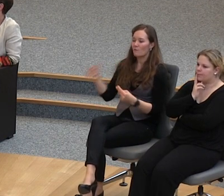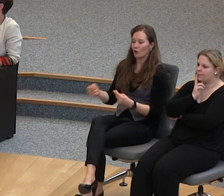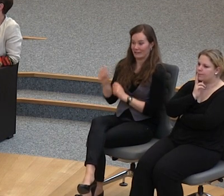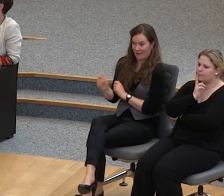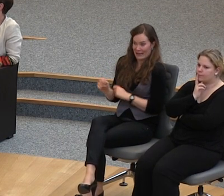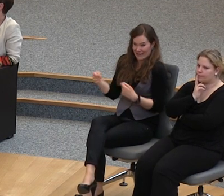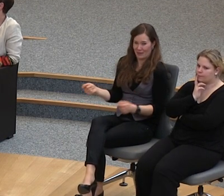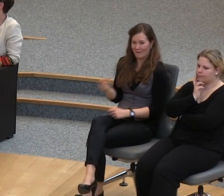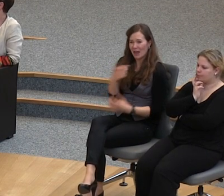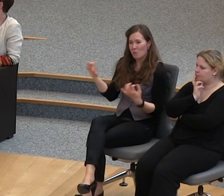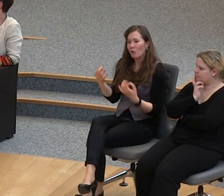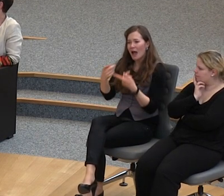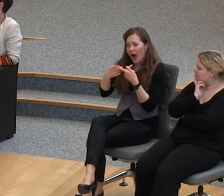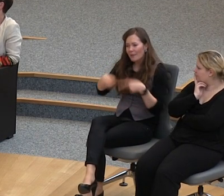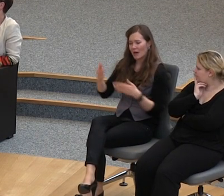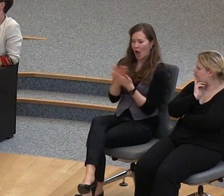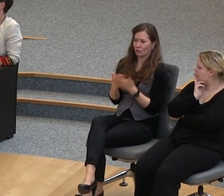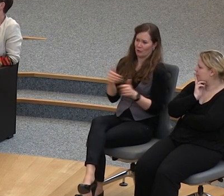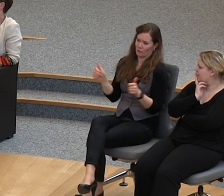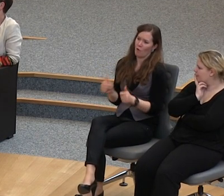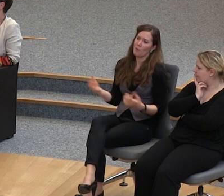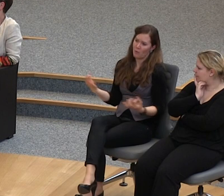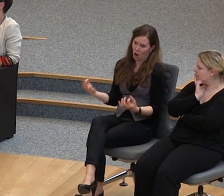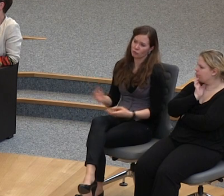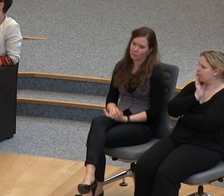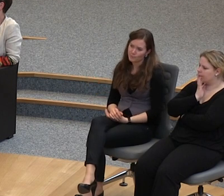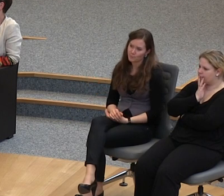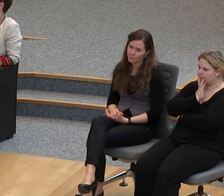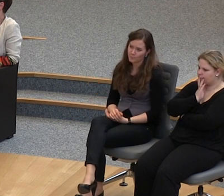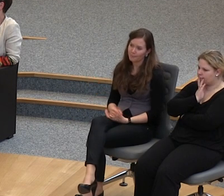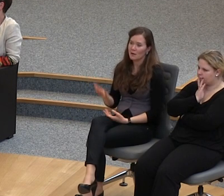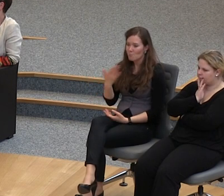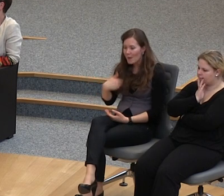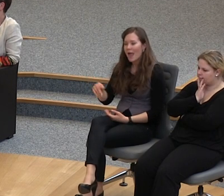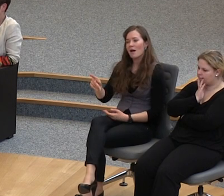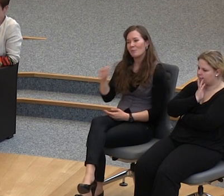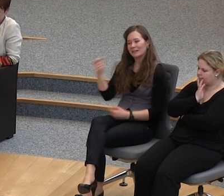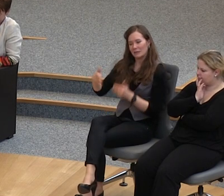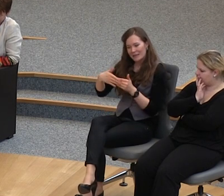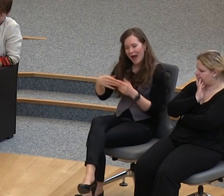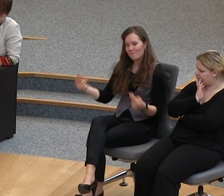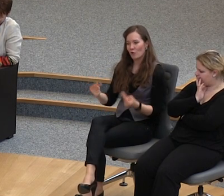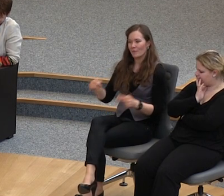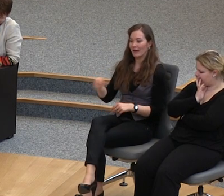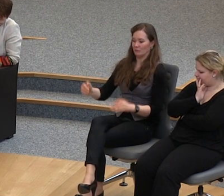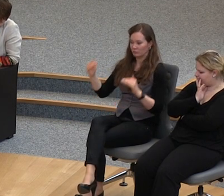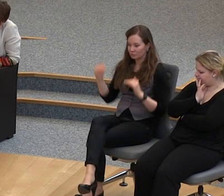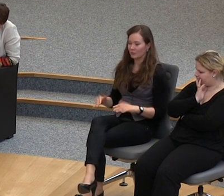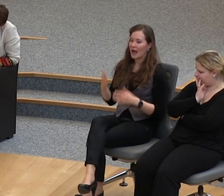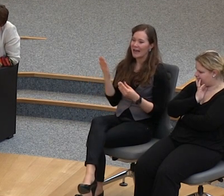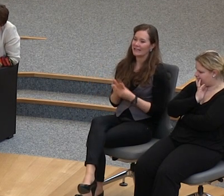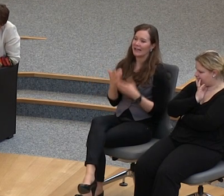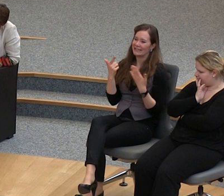müssen eine andere Ausbildungsform, betriebsnahe Ausbildungsform stärker fördern. Und dann kommen wir zu Artikel 27